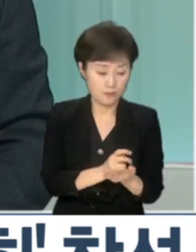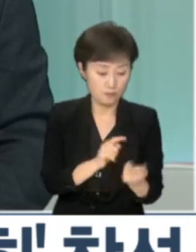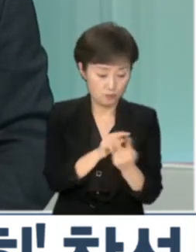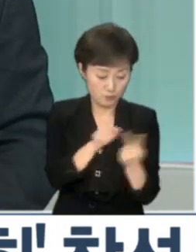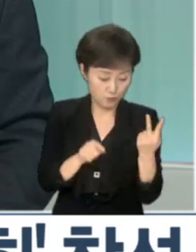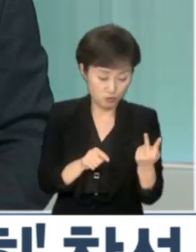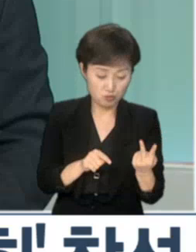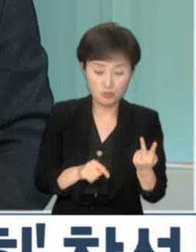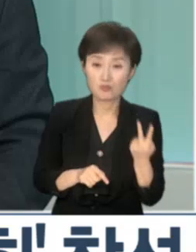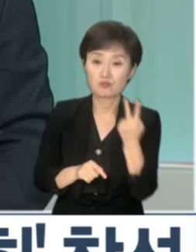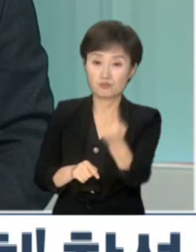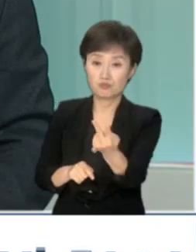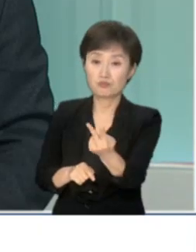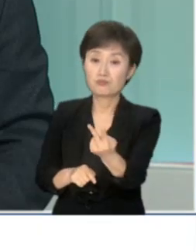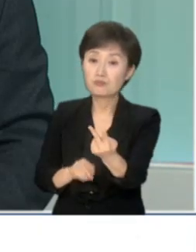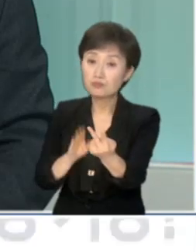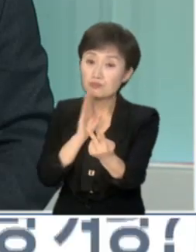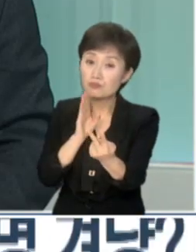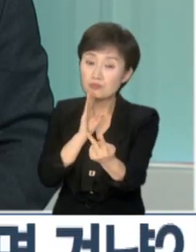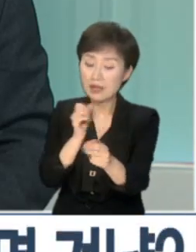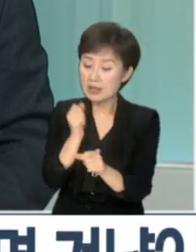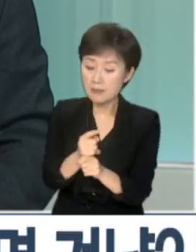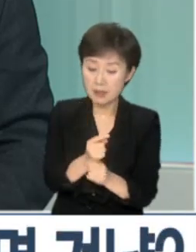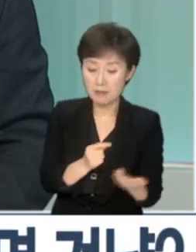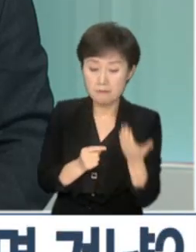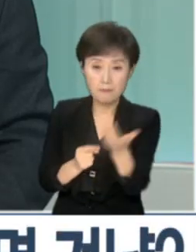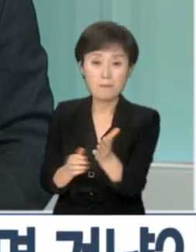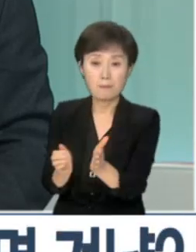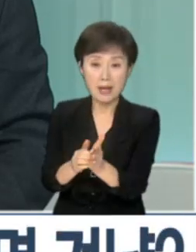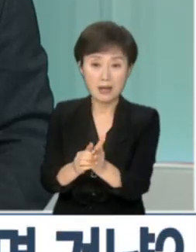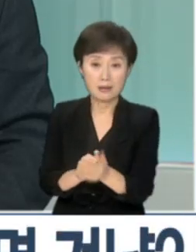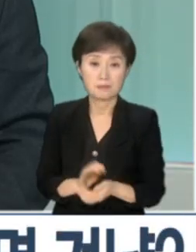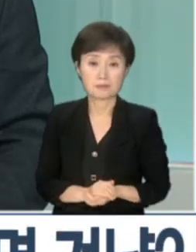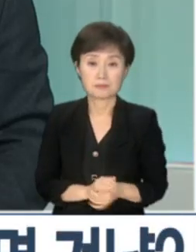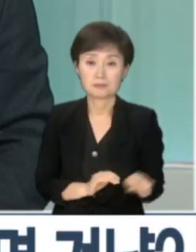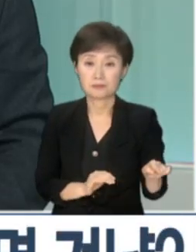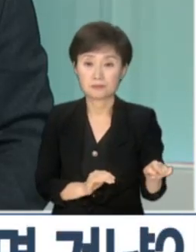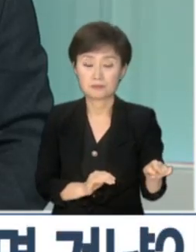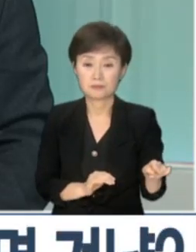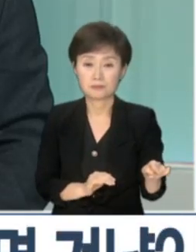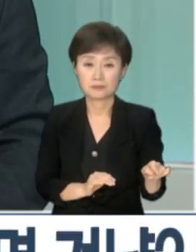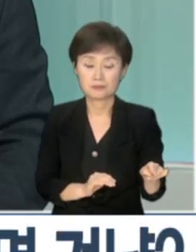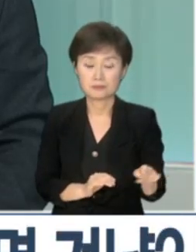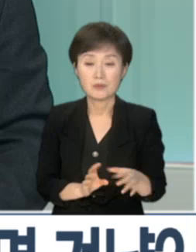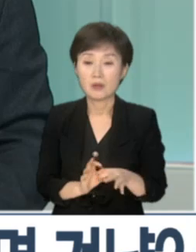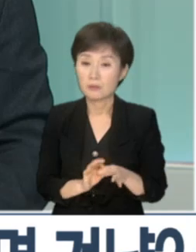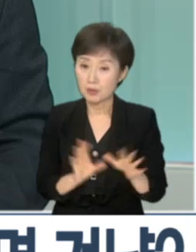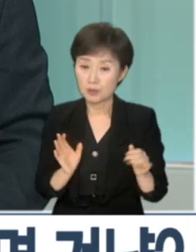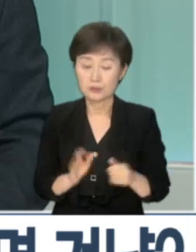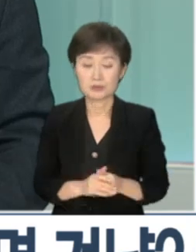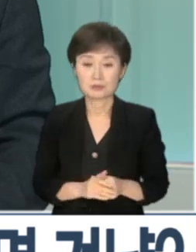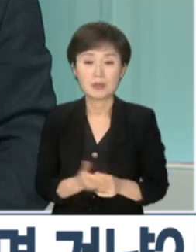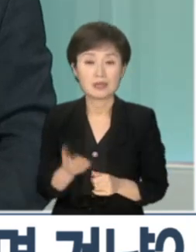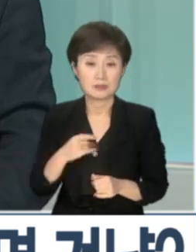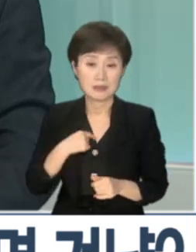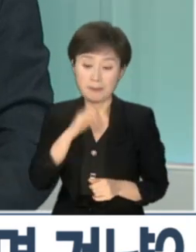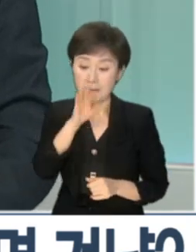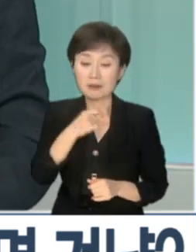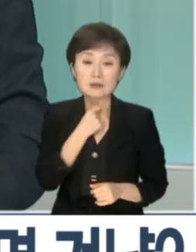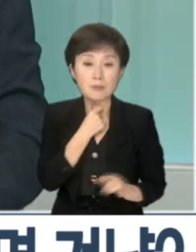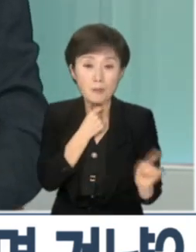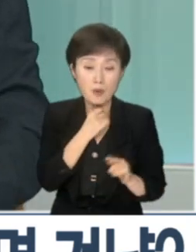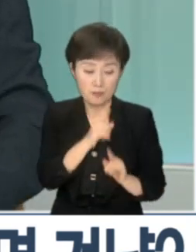지금 제1 야당에서 다수당을 점하고 있는데 쌍특검을 하든 안 하든 그건 관계없이요. 다만 제가 말씀드린